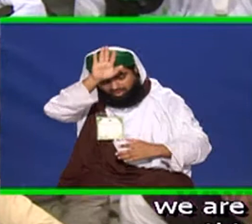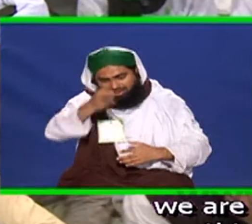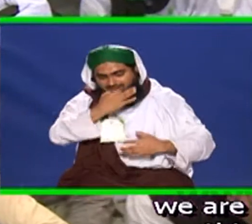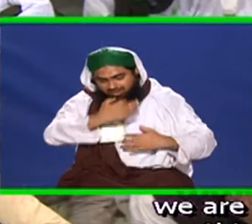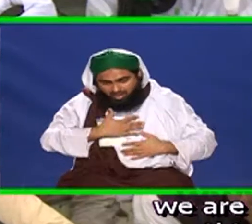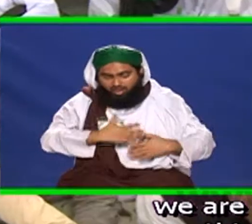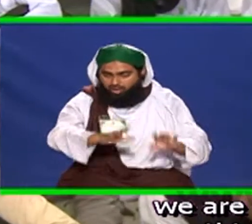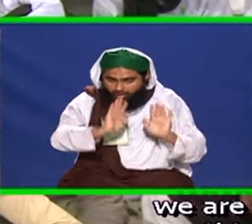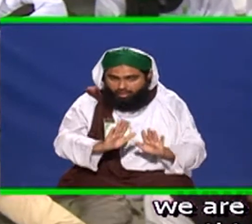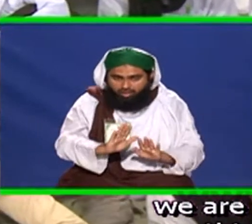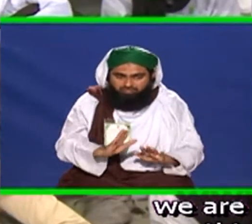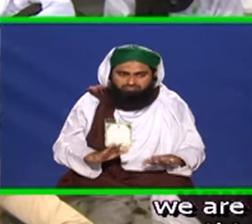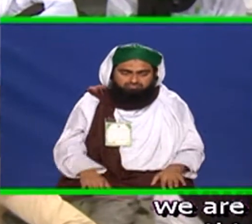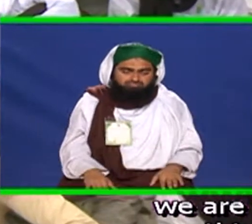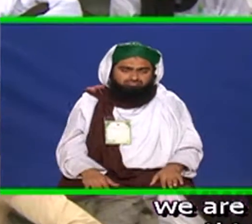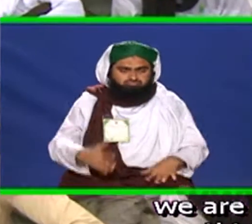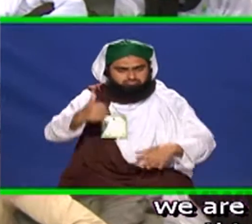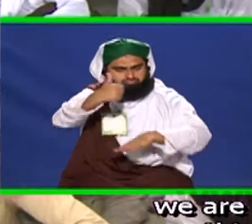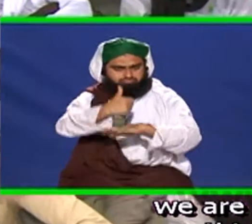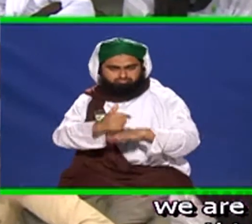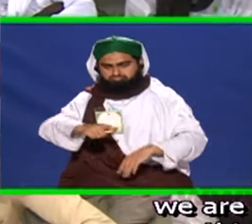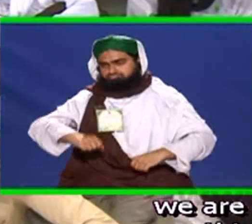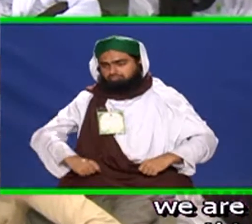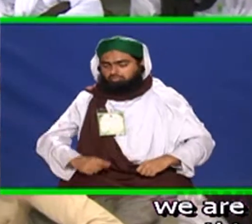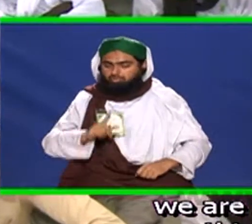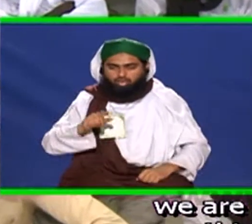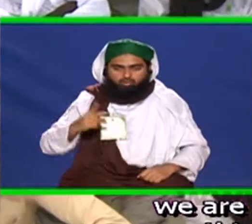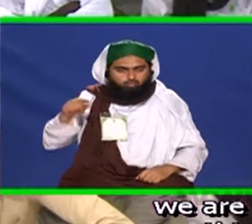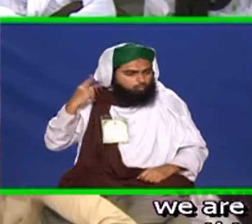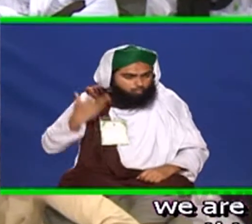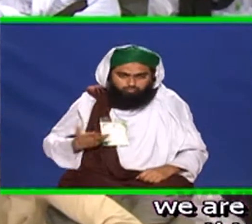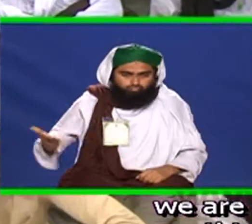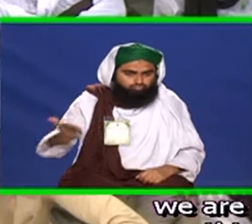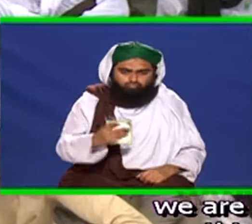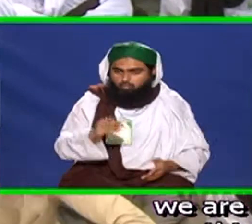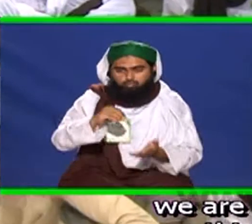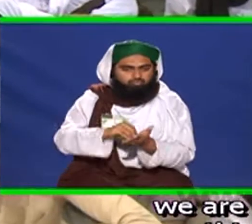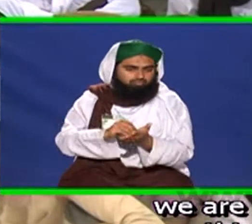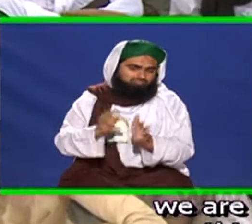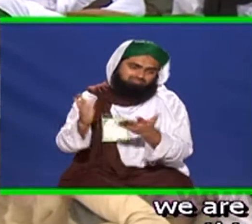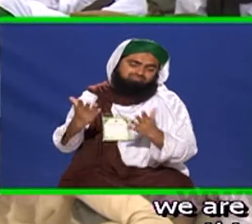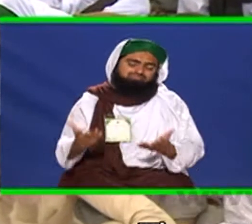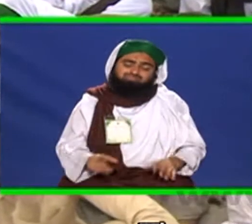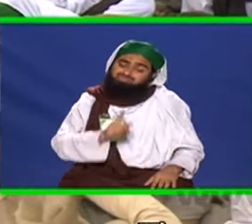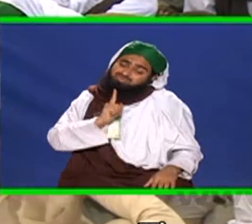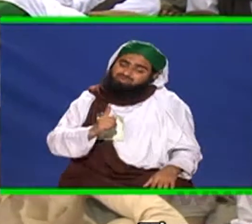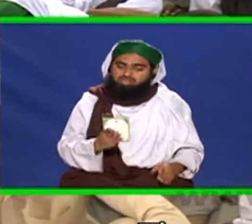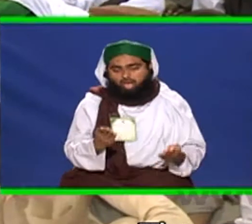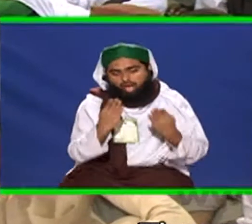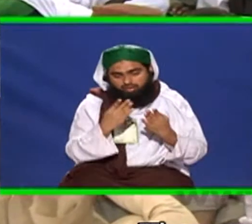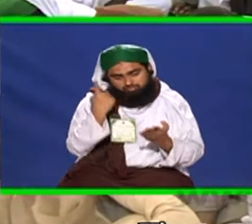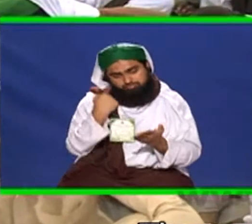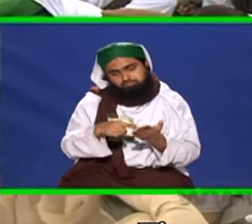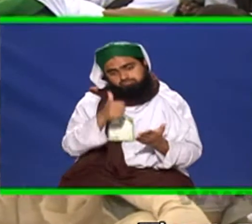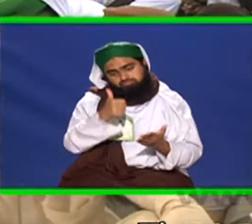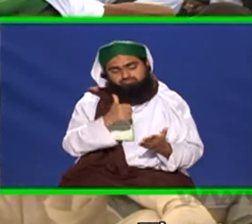पे चढ़ा रखा है, इतनी इज्जत की बड़ी कुर्सी पर बिठा दिया, हाथ बांधकर खड़े रहते हैं, ये इज्जत किसी काम की नहीं। हकीकी इज्जत वही